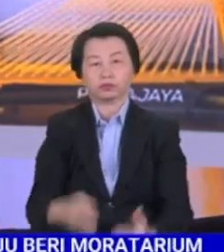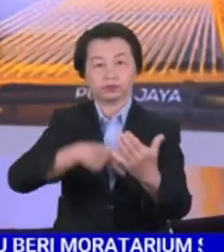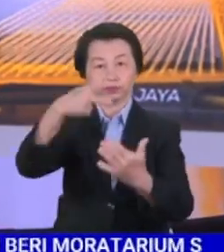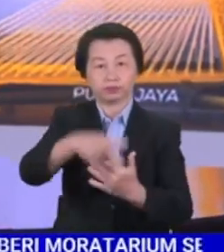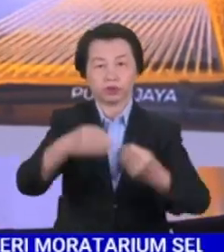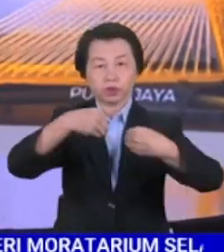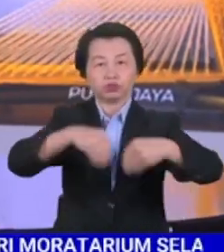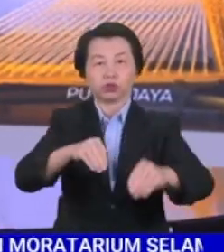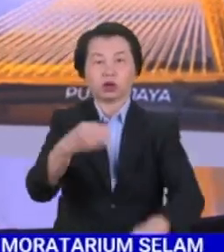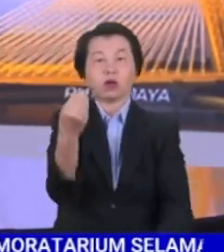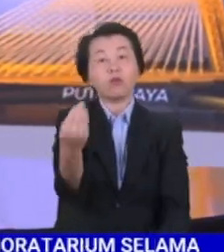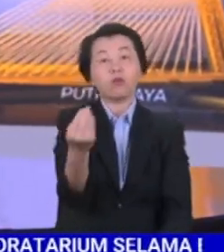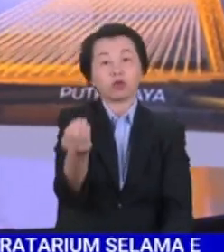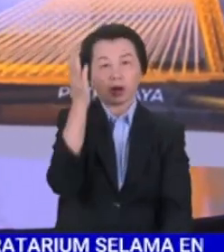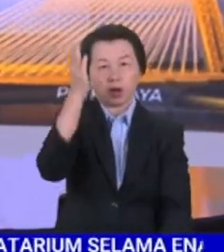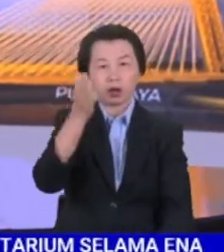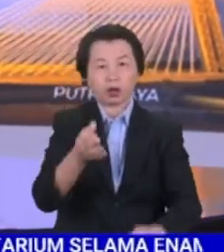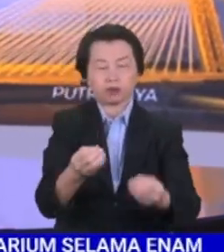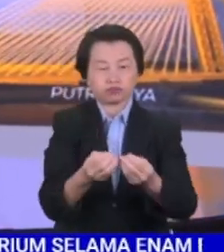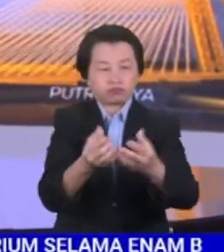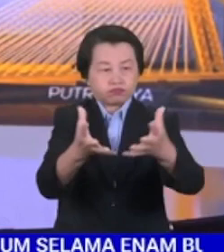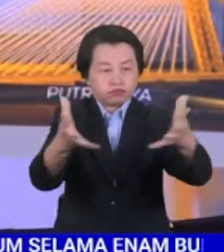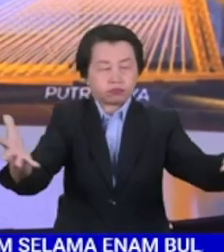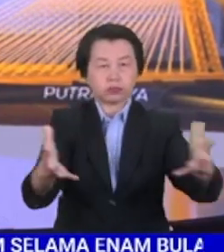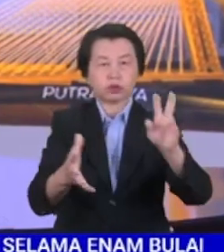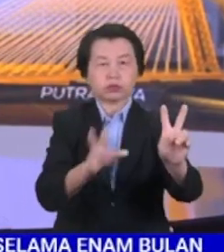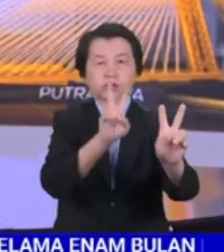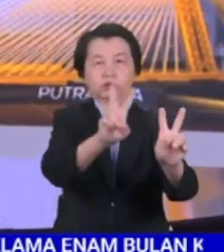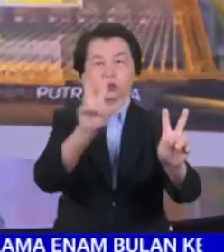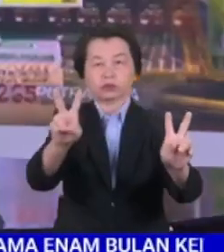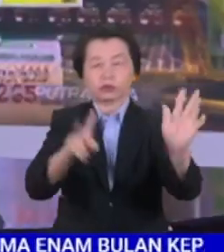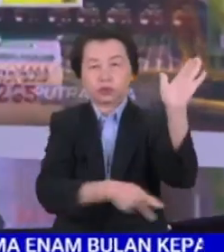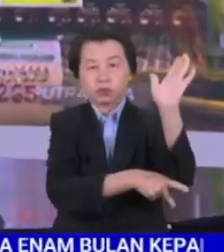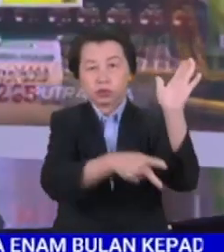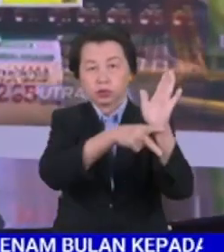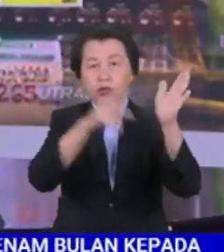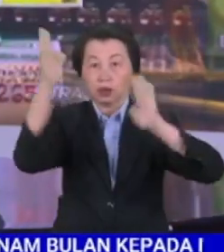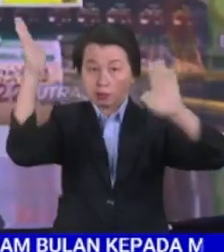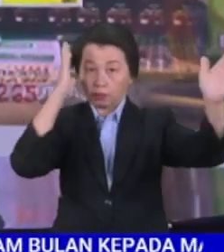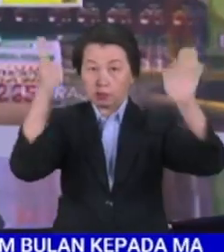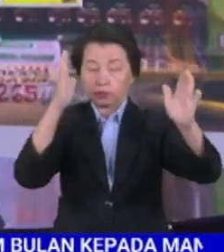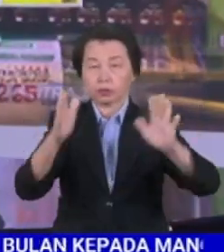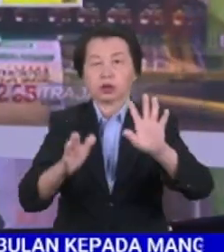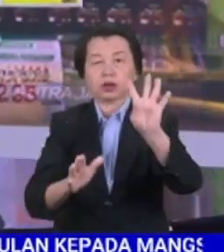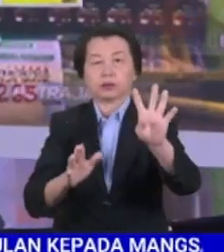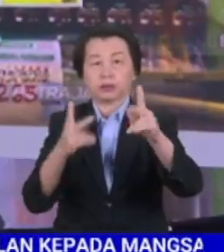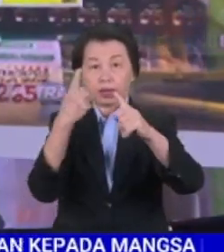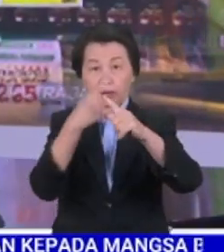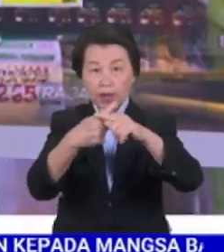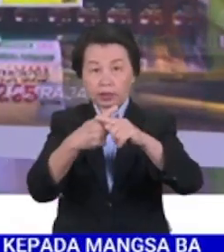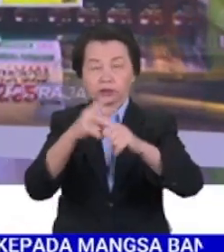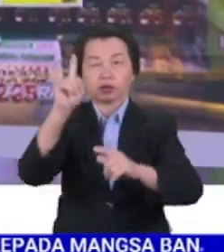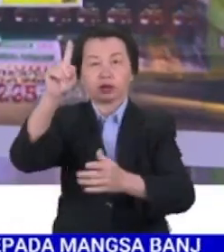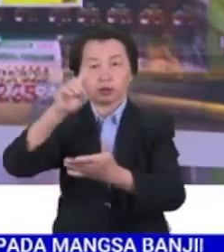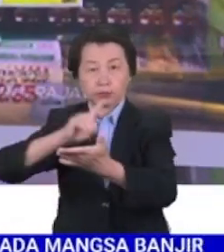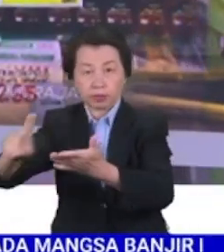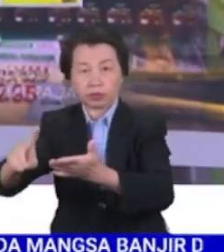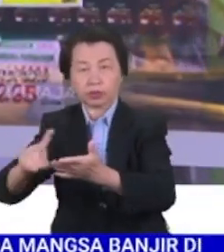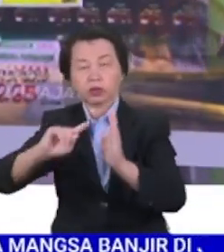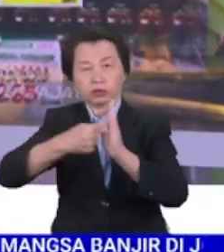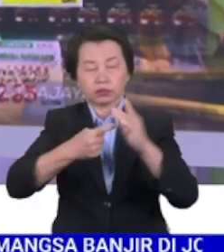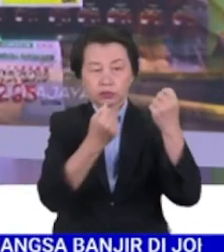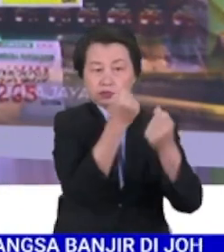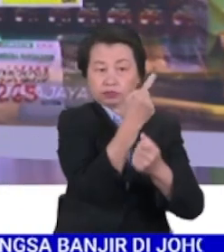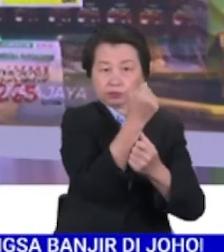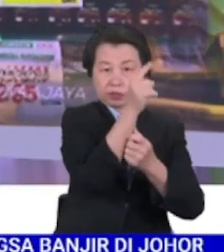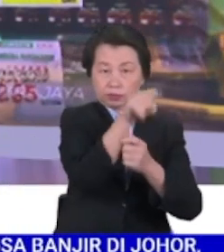Program Jualan Rahmah akan diperluas ke semua 222 kawasan parlimen seluruh negara sebanyak 4 kali seminggu. Inisiatif bermula 11